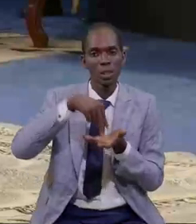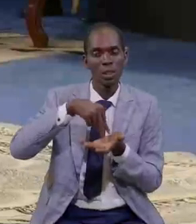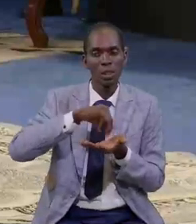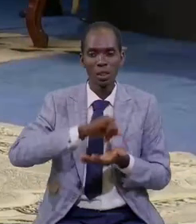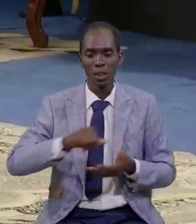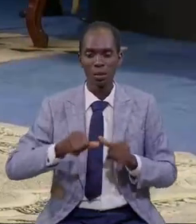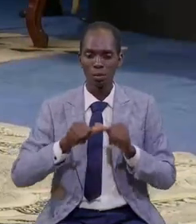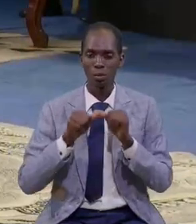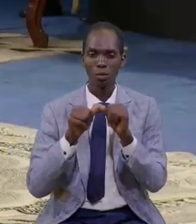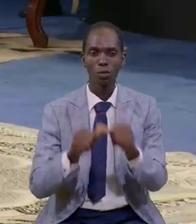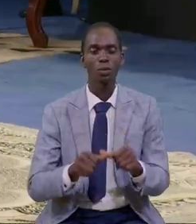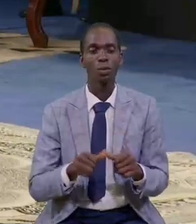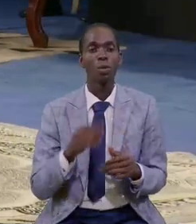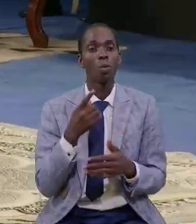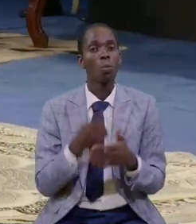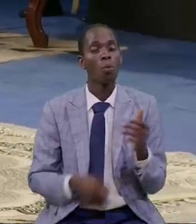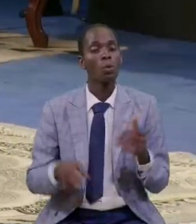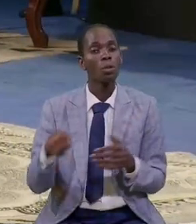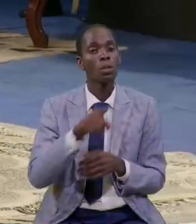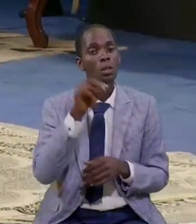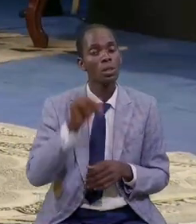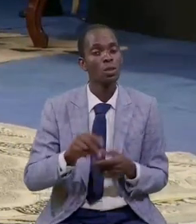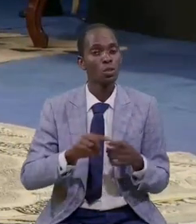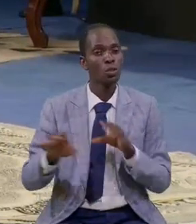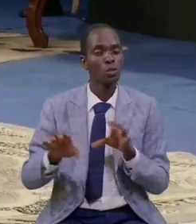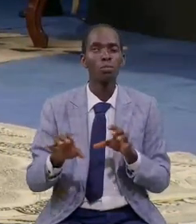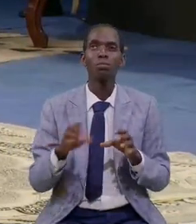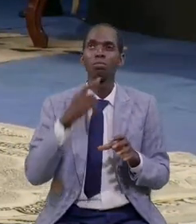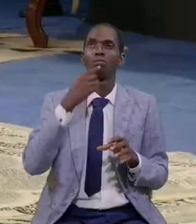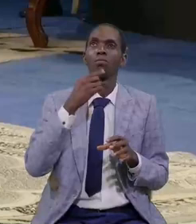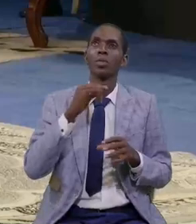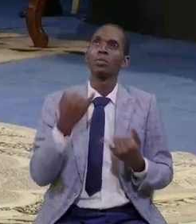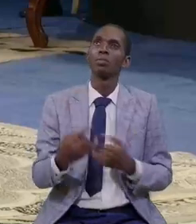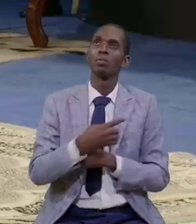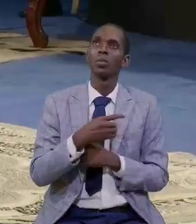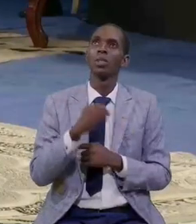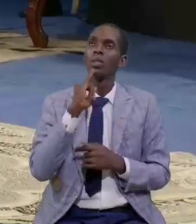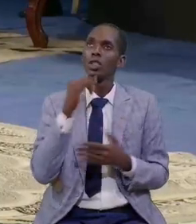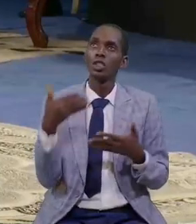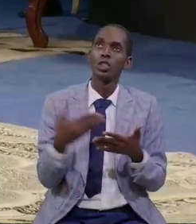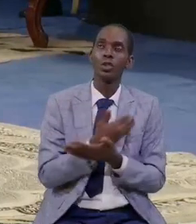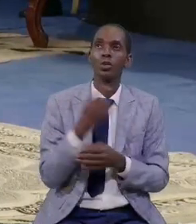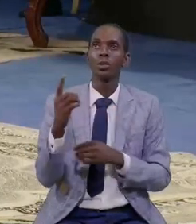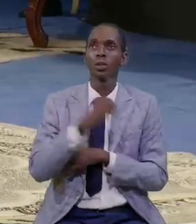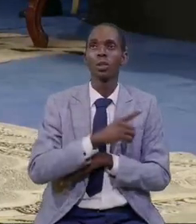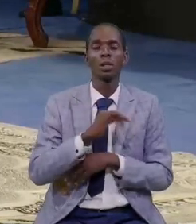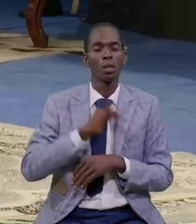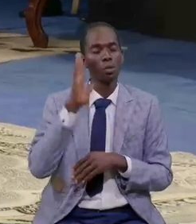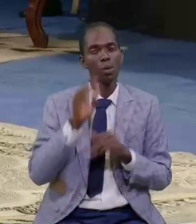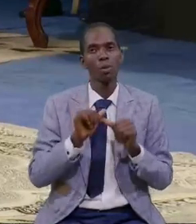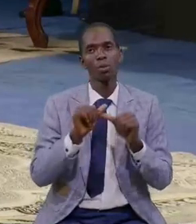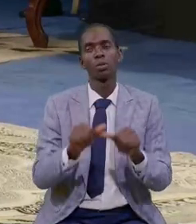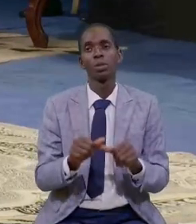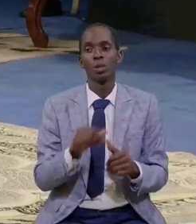sur cette parole tout ce qu'il le faut faire voici un nouveau jour je vais demeurer voici un nouveau jour je vais demeurer